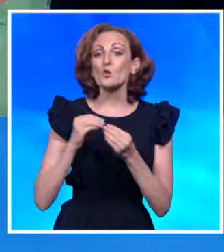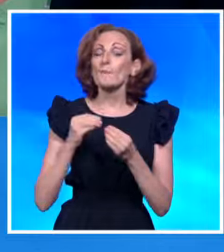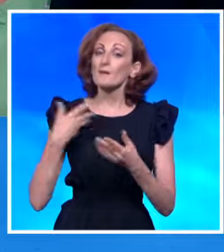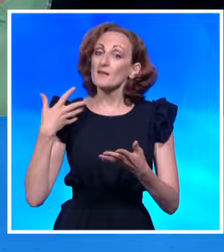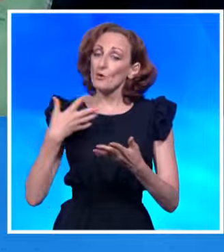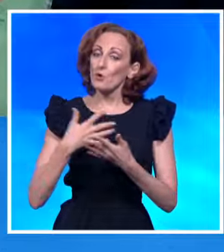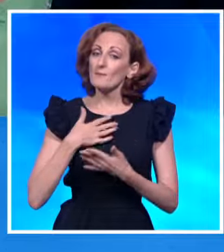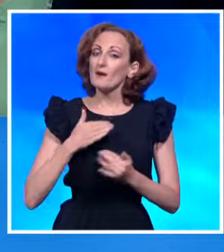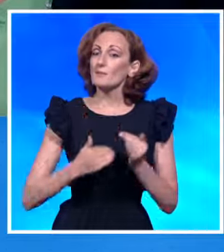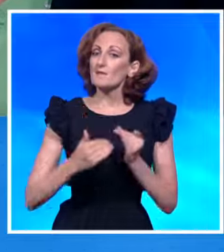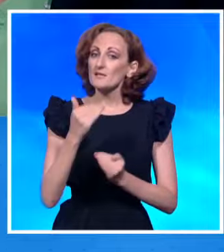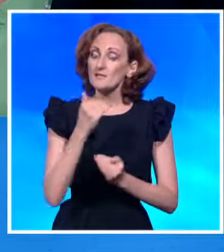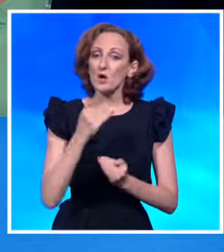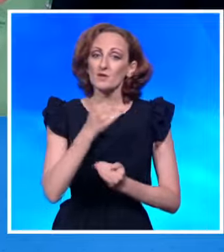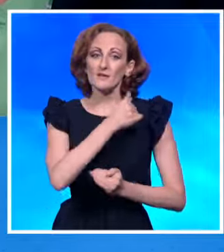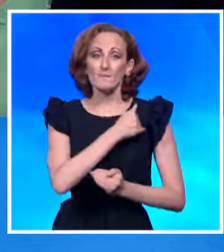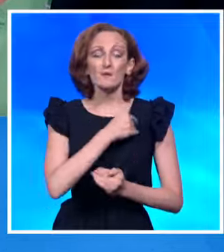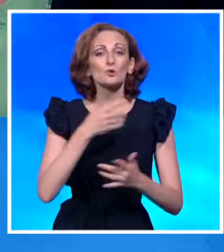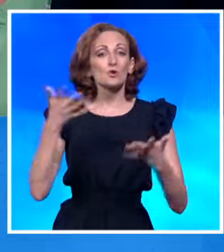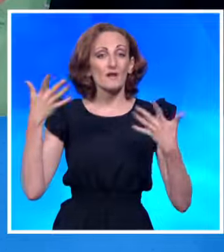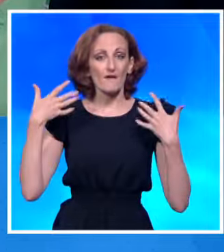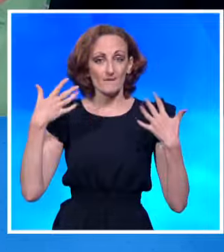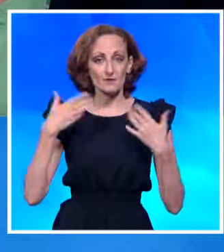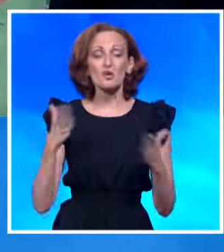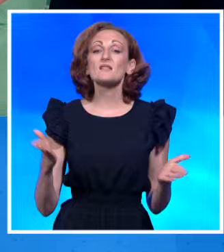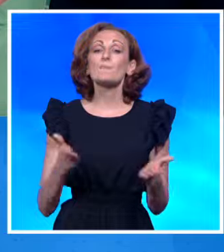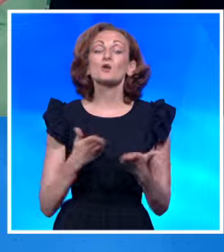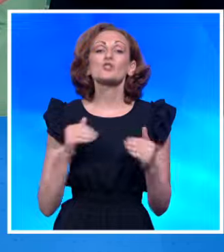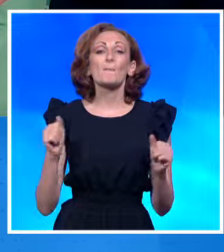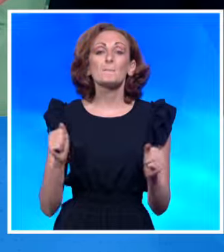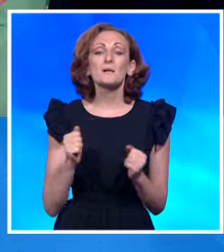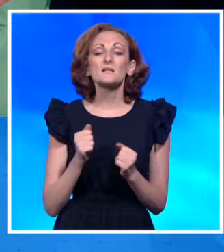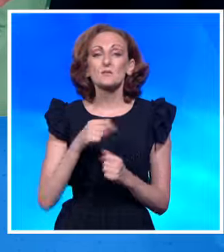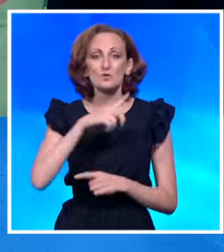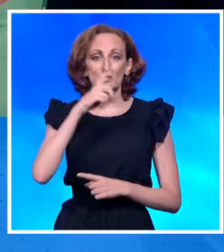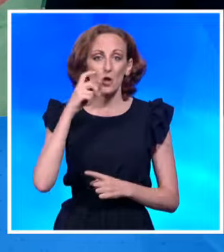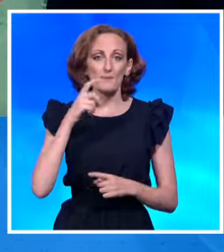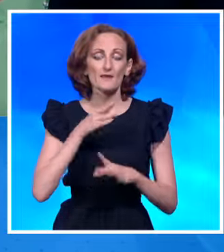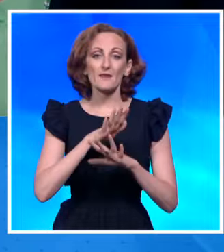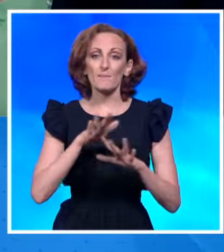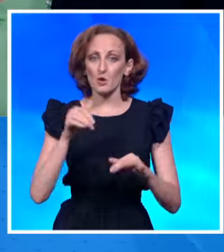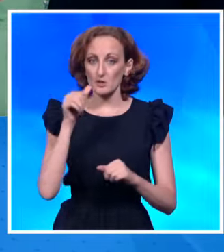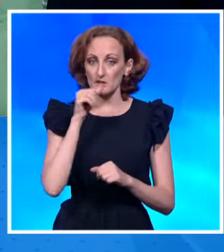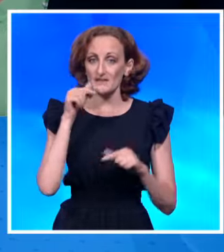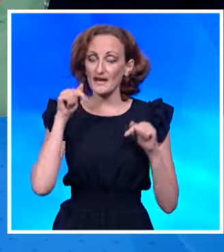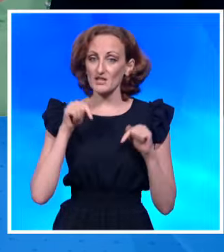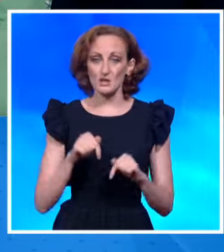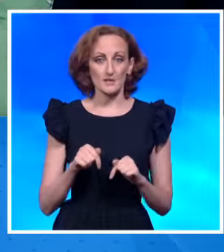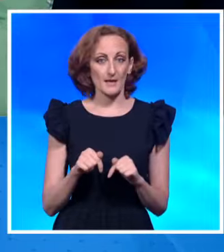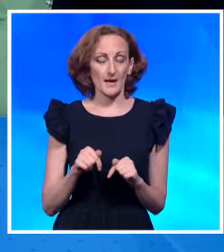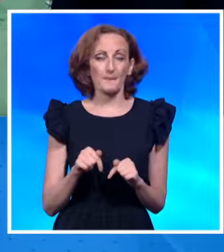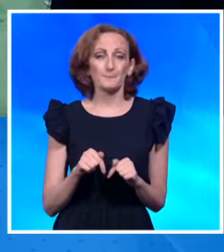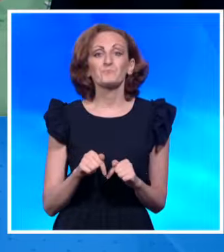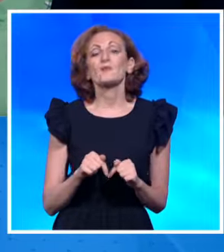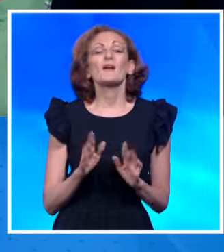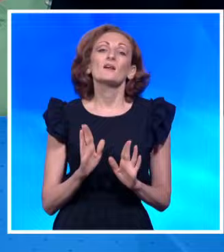високи температури на въздуха, т.е. започна бързо затопляне на морската вода, така че сега съвсем в